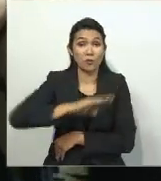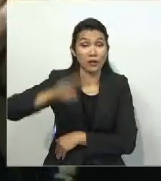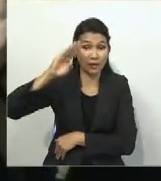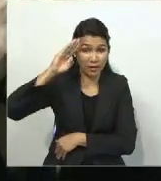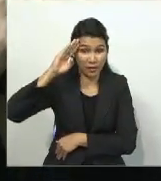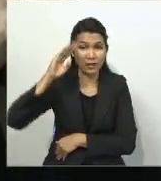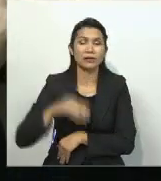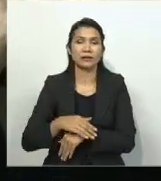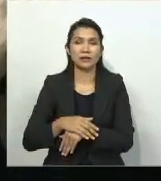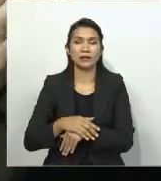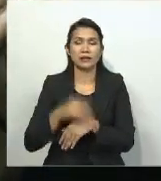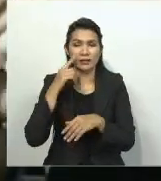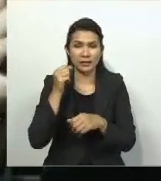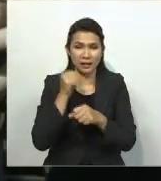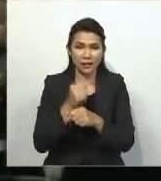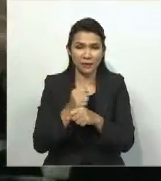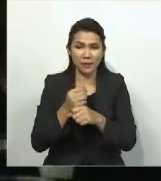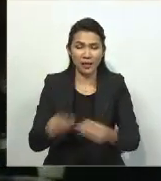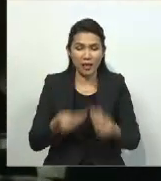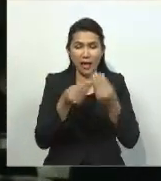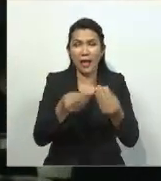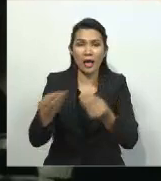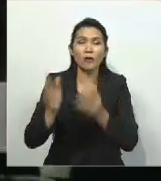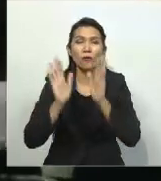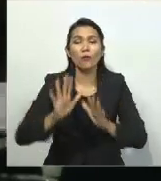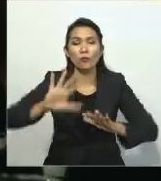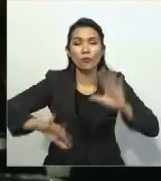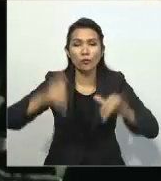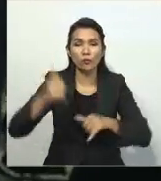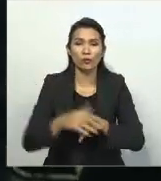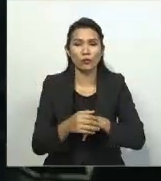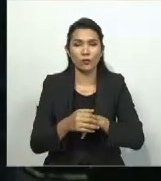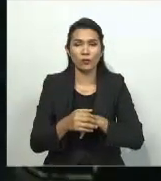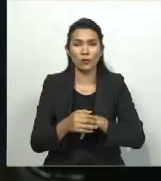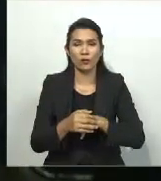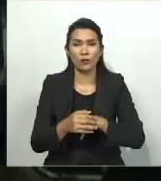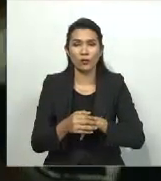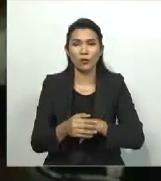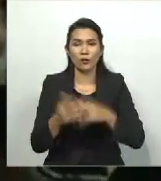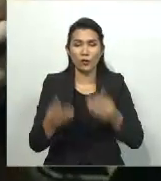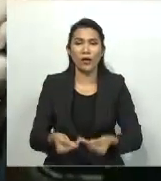ได้ต่อชีวิตให้กับอีกหลายๆชีวิตแล้วก็วันนี้ได้มี